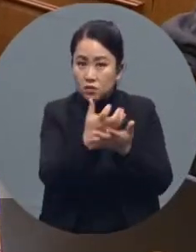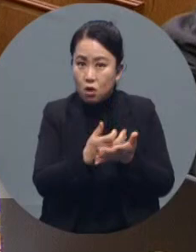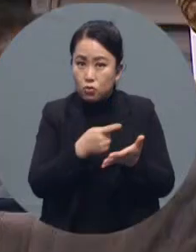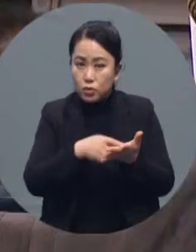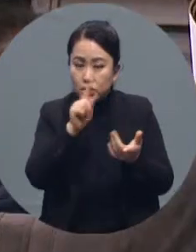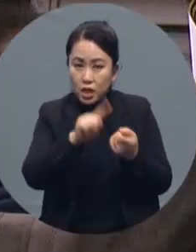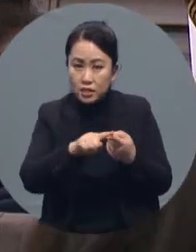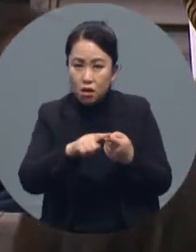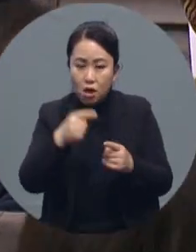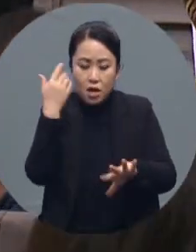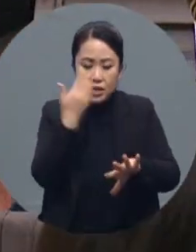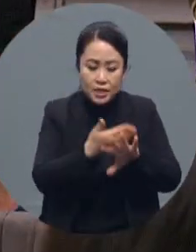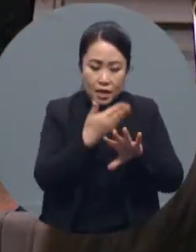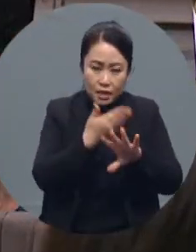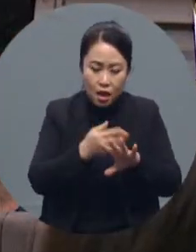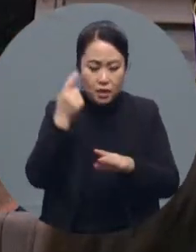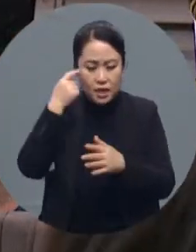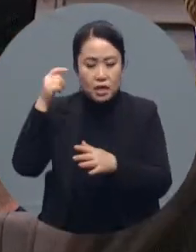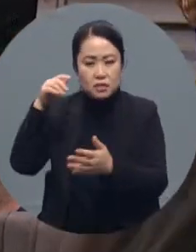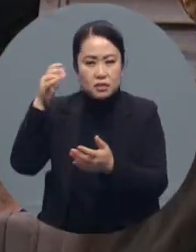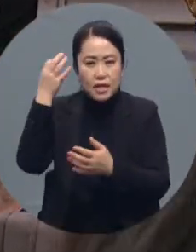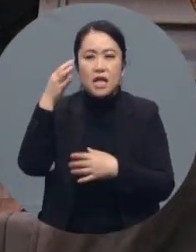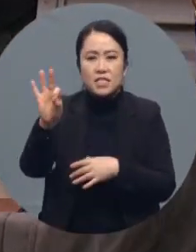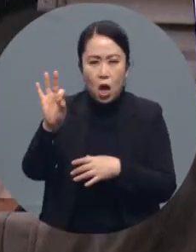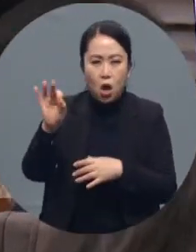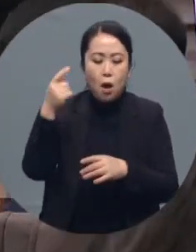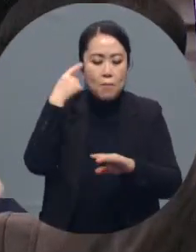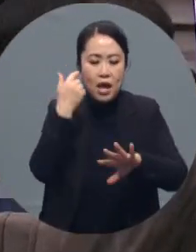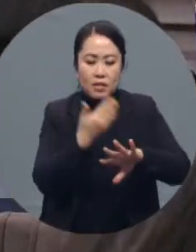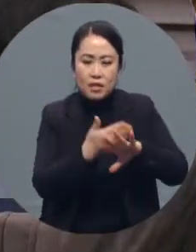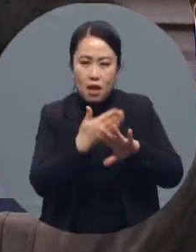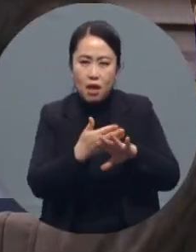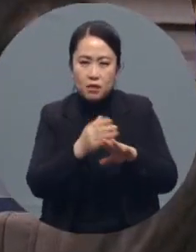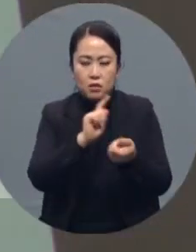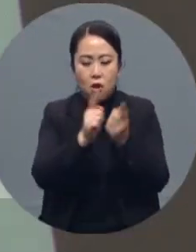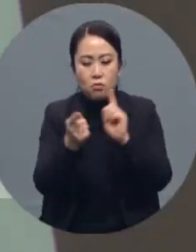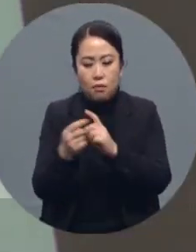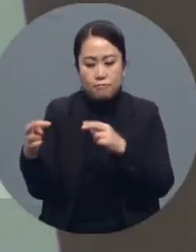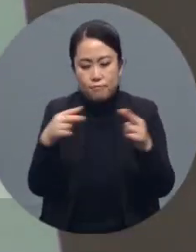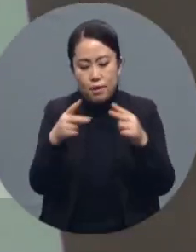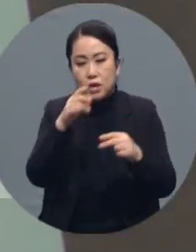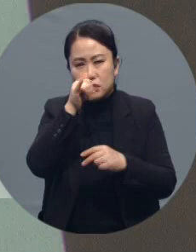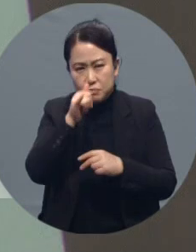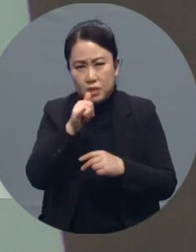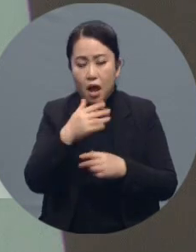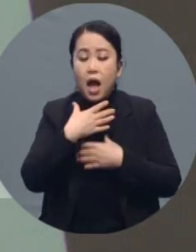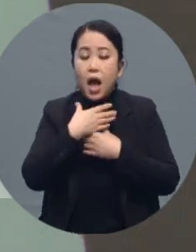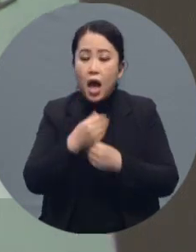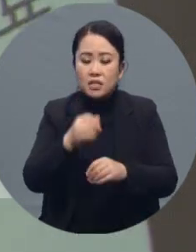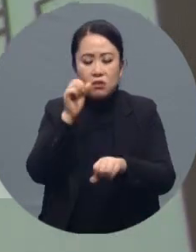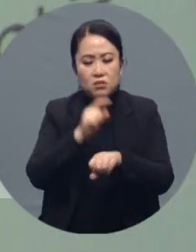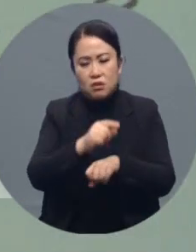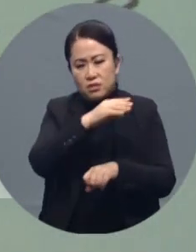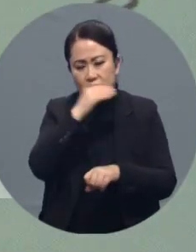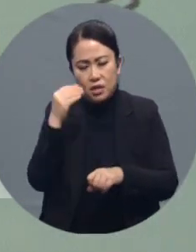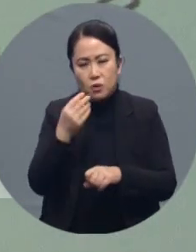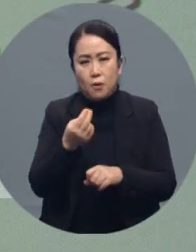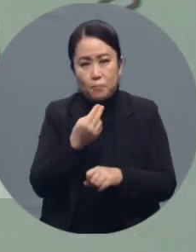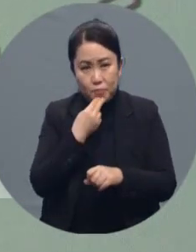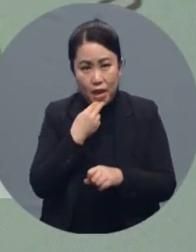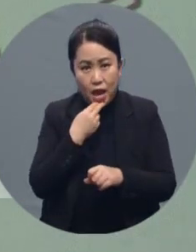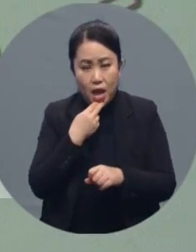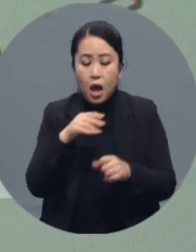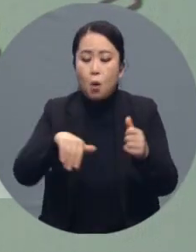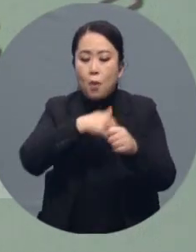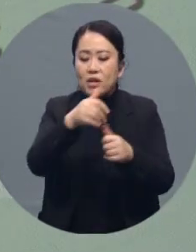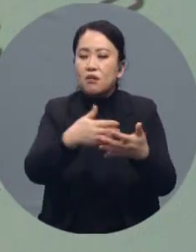이어졌습니다. 최신이 아닌 과거 기준에 따라 평가서를 작성해 안전성이 제대로 보장되지 않았다는 게 환경단체의